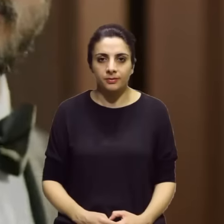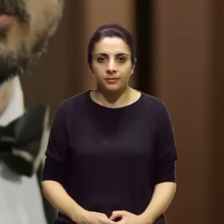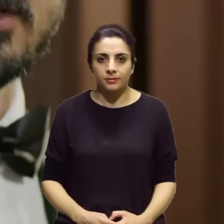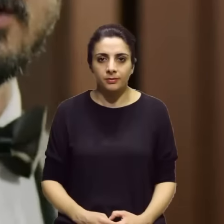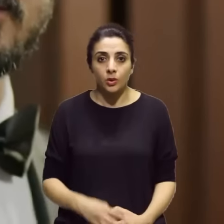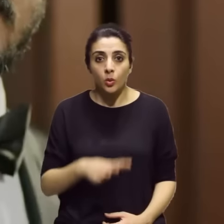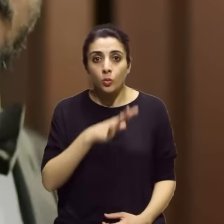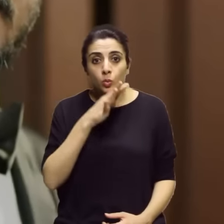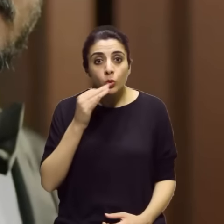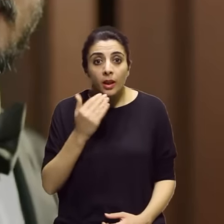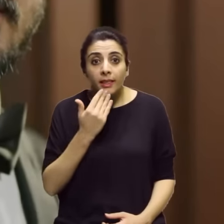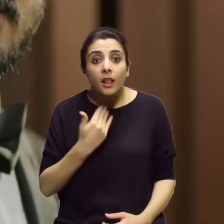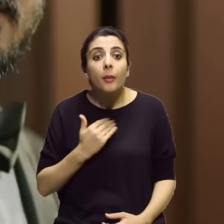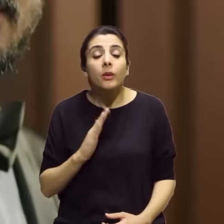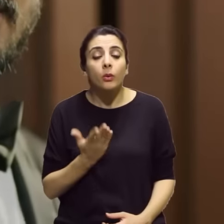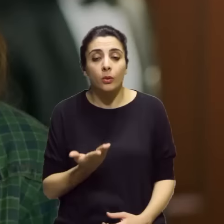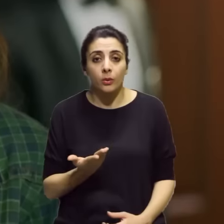Bana mutluluklar dilemeyecek misin?